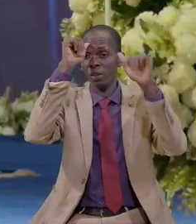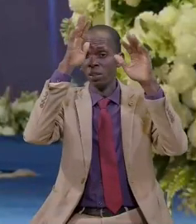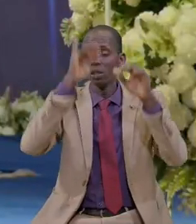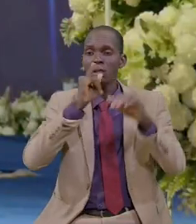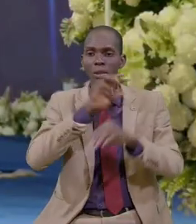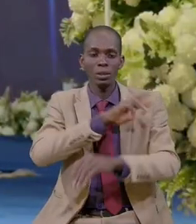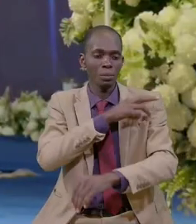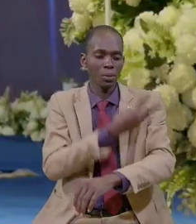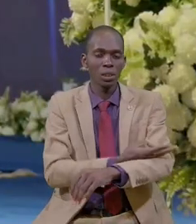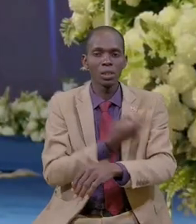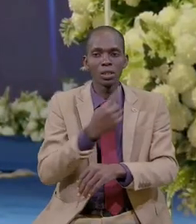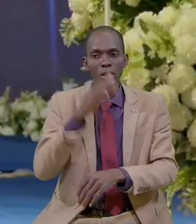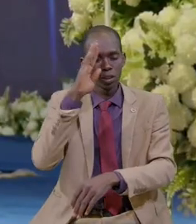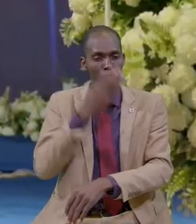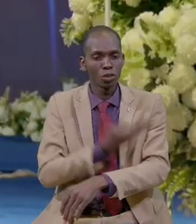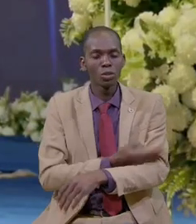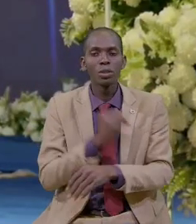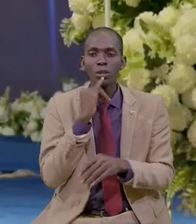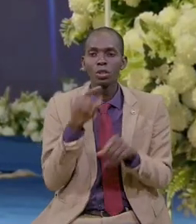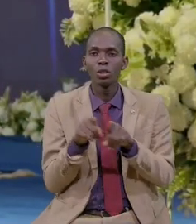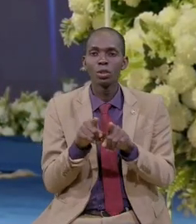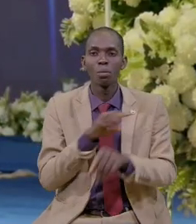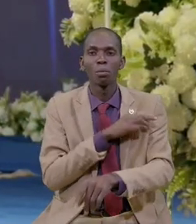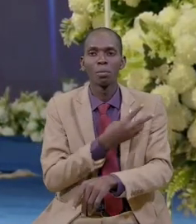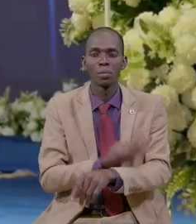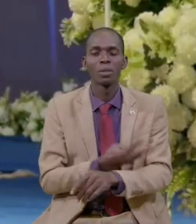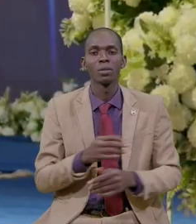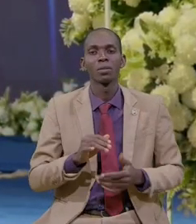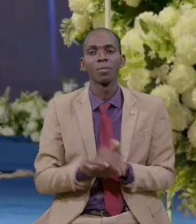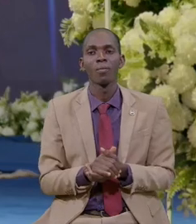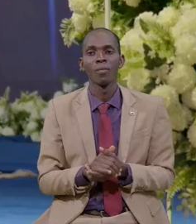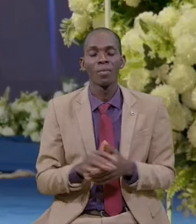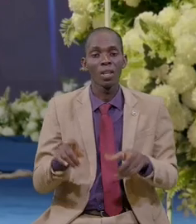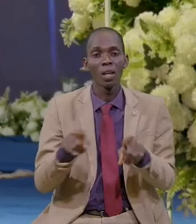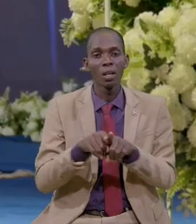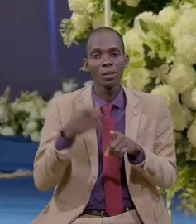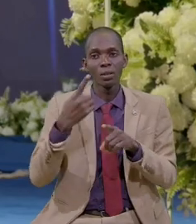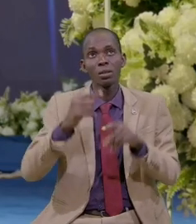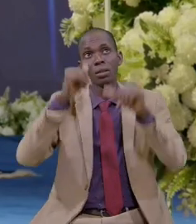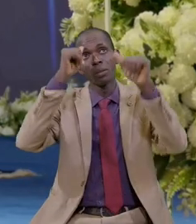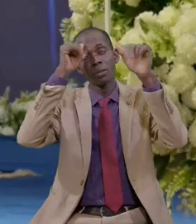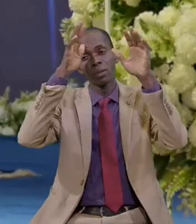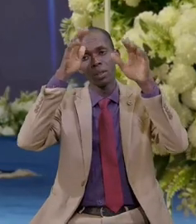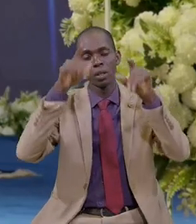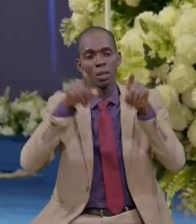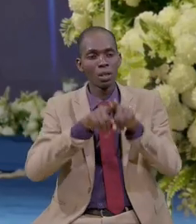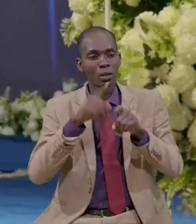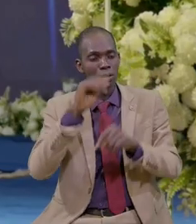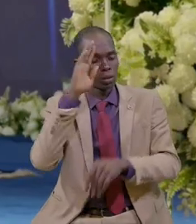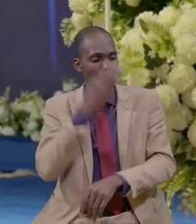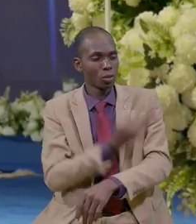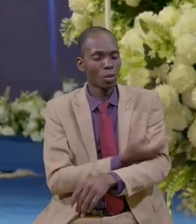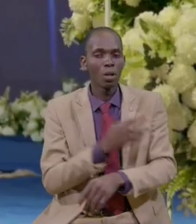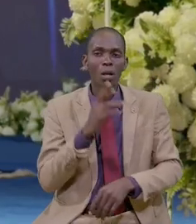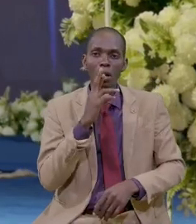puissant, le Fils est puissant. Soyons un, comme le Père et le Fils sont un.